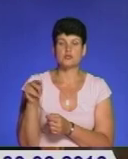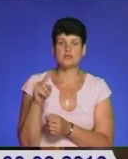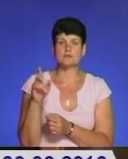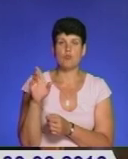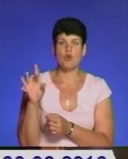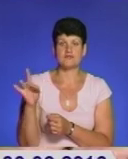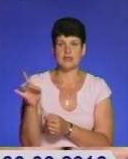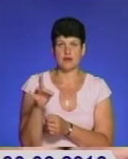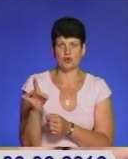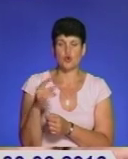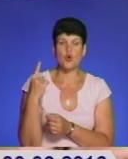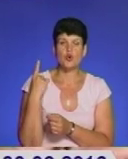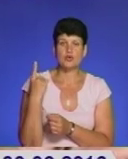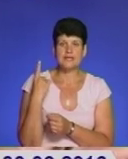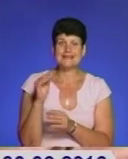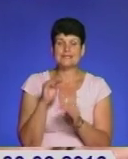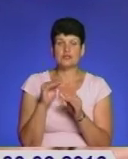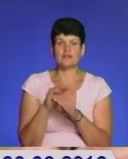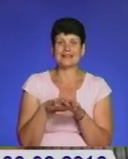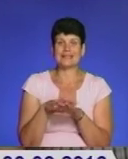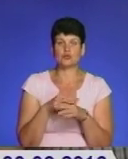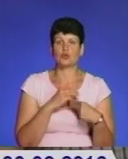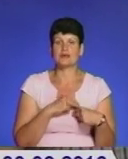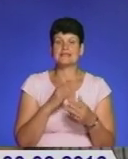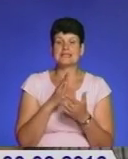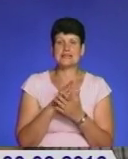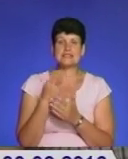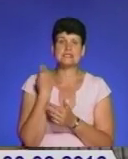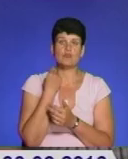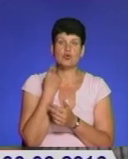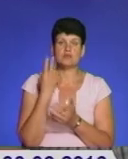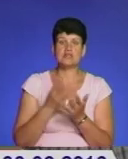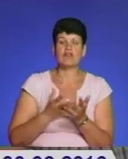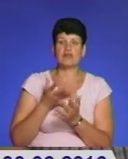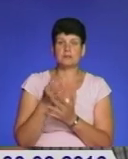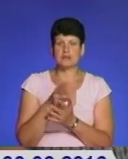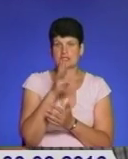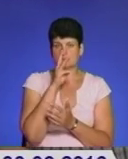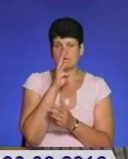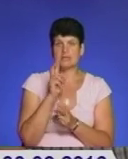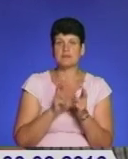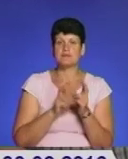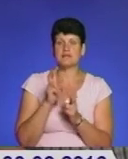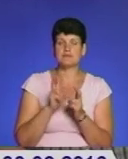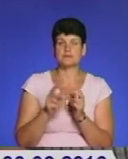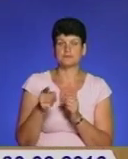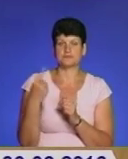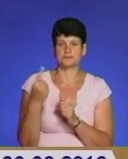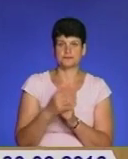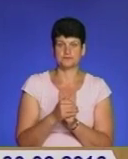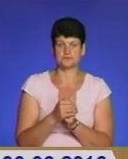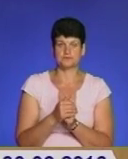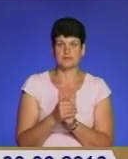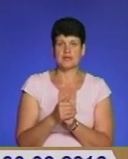Зборівському районах. Однією із складових ринку праці є заборгованість із виплати заробітної плати підприємствами Тернопільщини. Станом